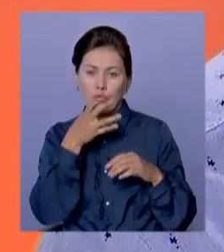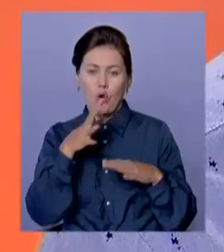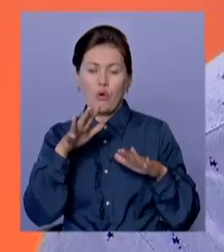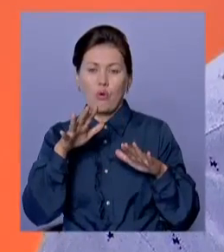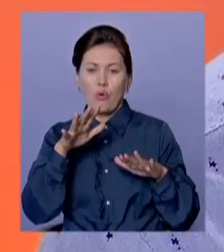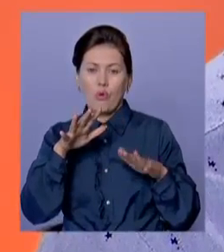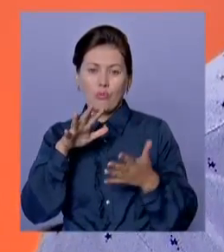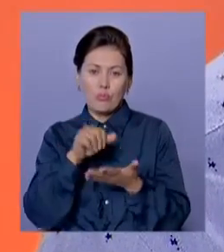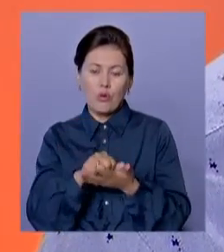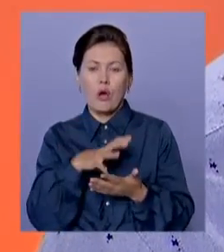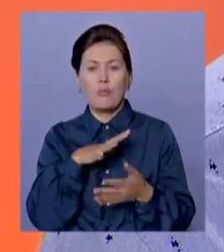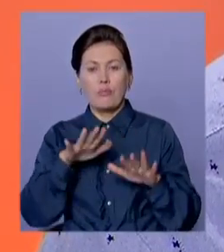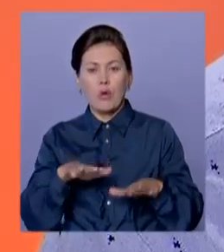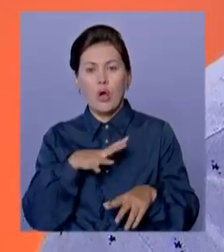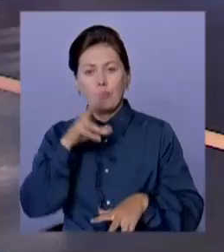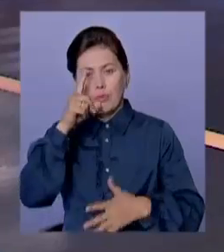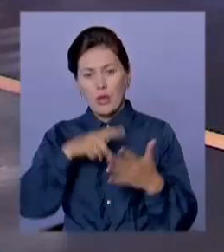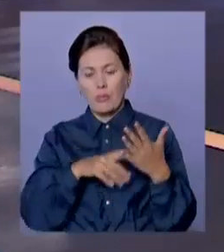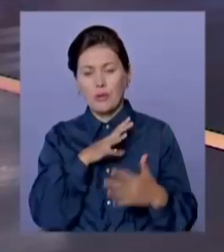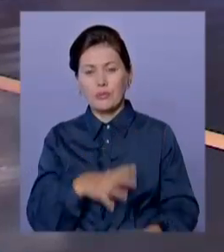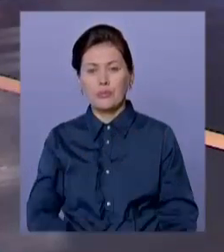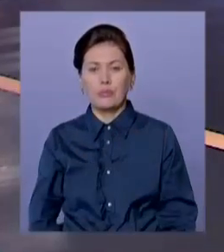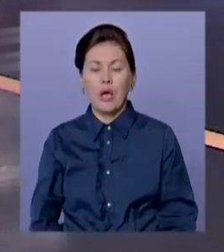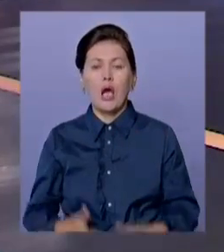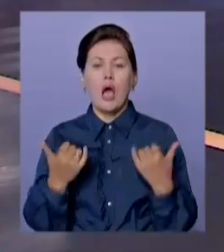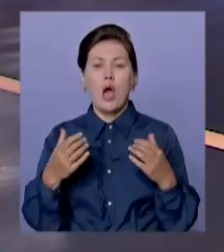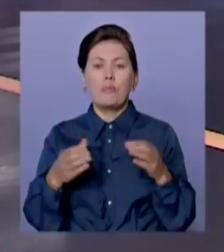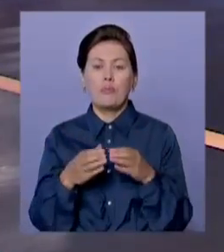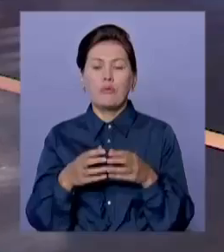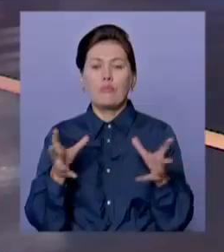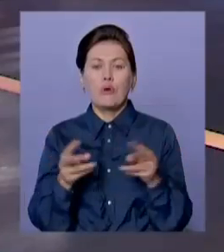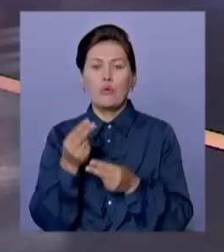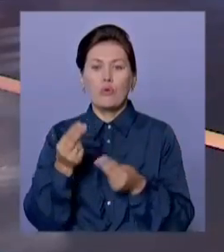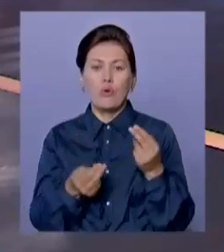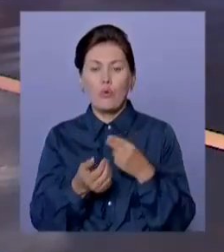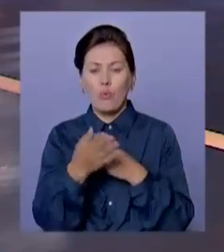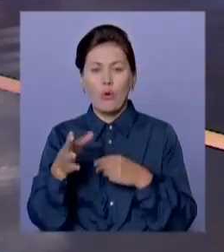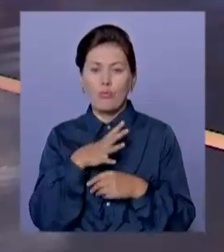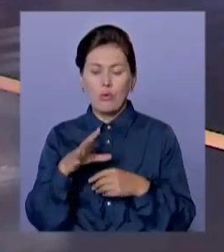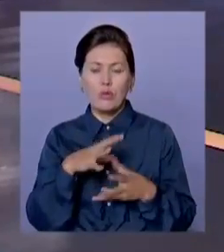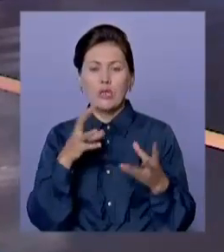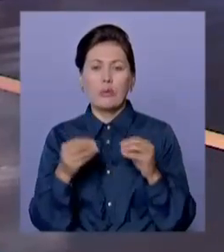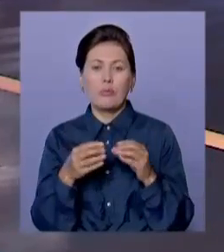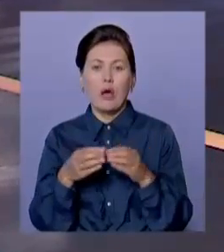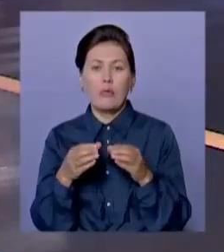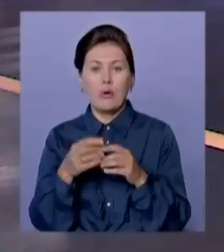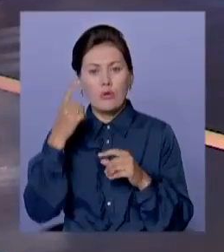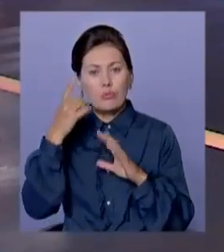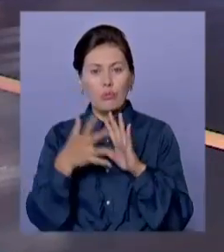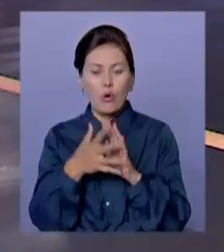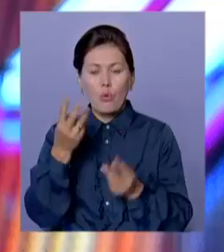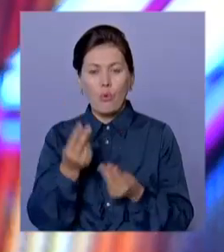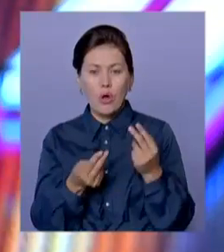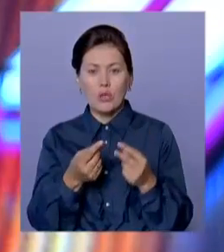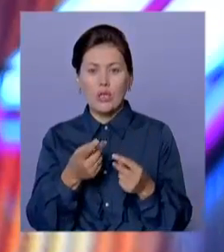сенем қатты. Енді қазір командада бірге ойнаған ойыншылар ол кезде болмайды. Жалпы командамен түсінесе, ойыншылармен